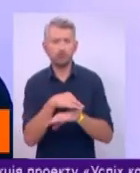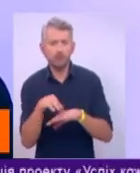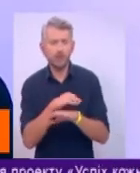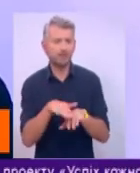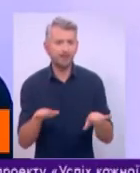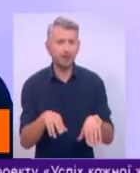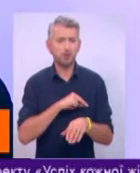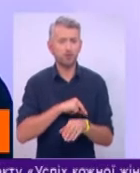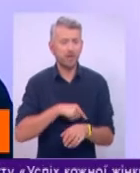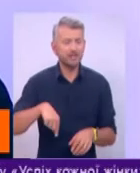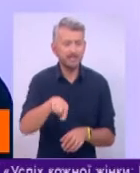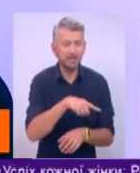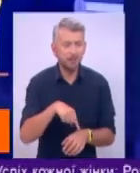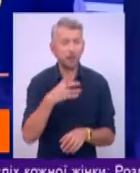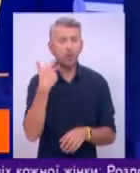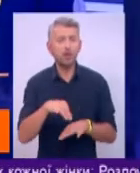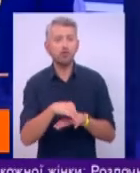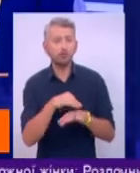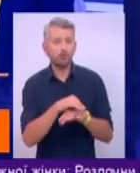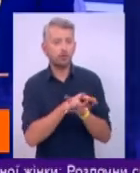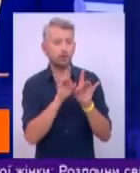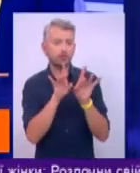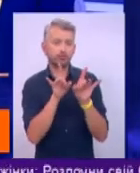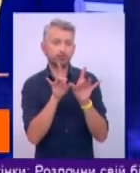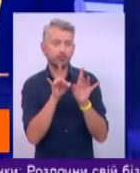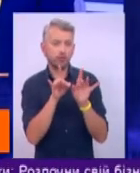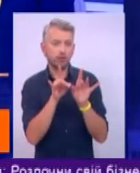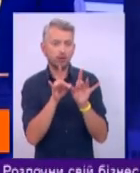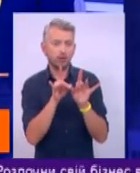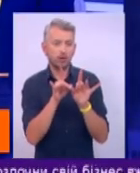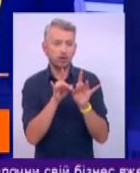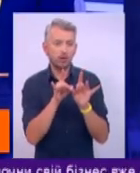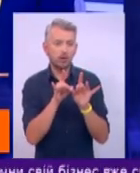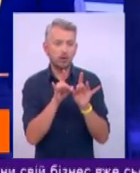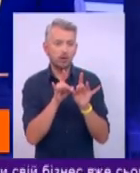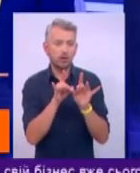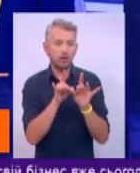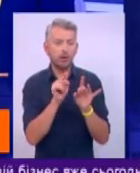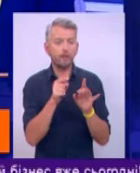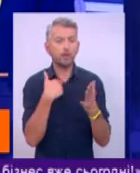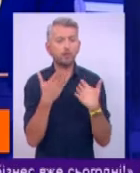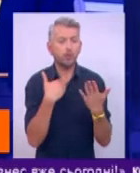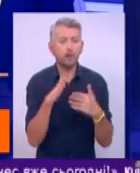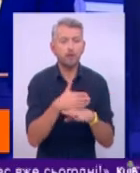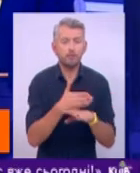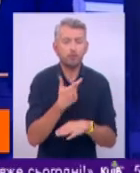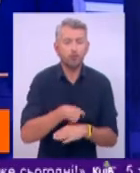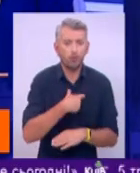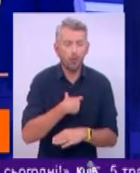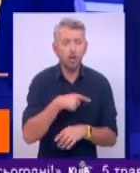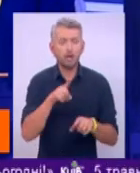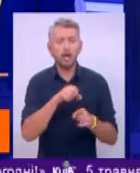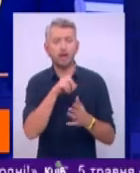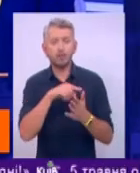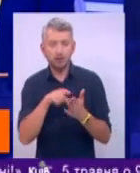працювали з ними. І коли дружини малювали, вони спілкувалися між собою, і деякі питання